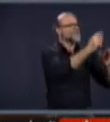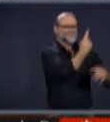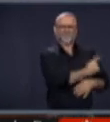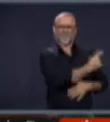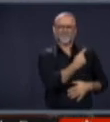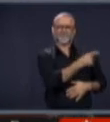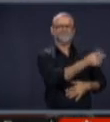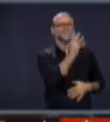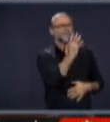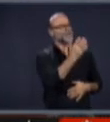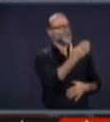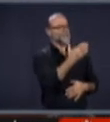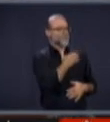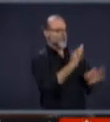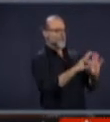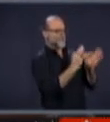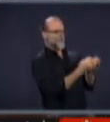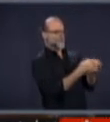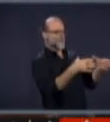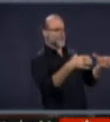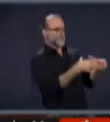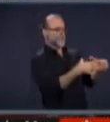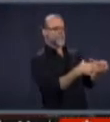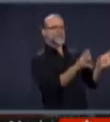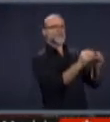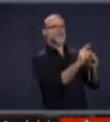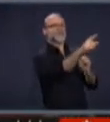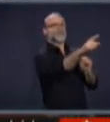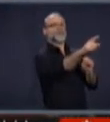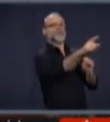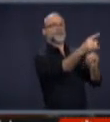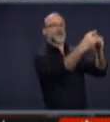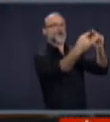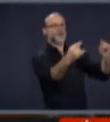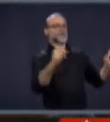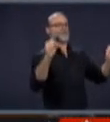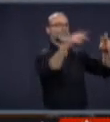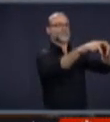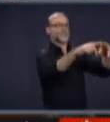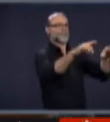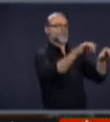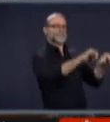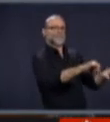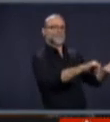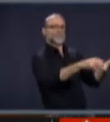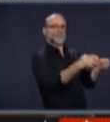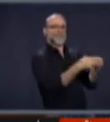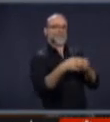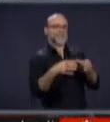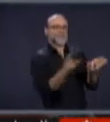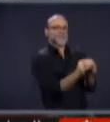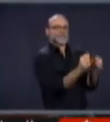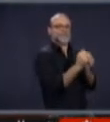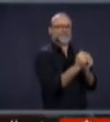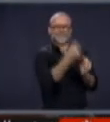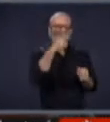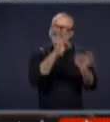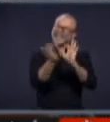donc, votre bulle familiale peut rencontrer une autre bulle au chalet, par exemple.